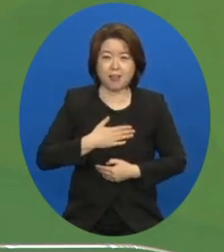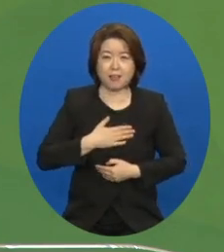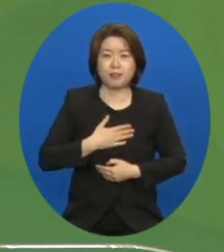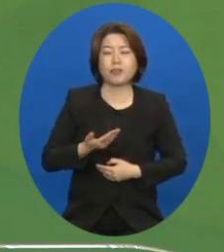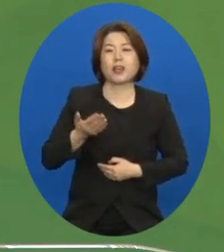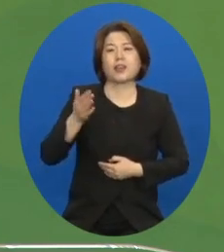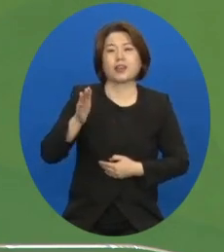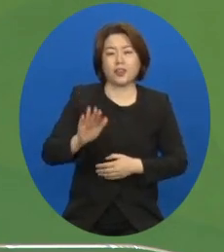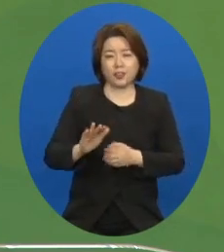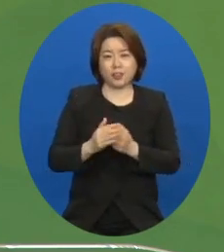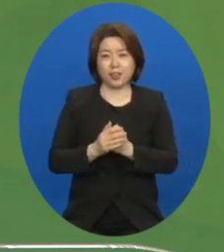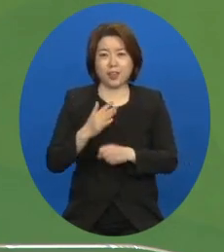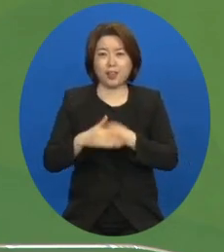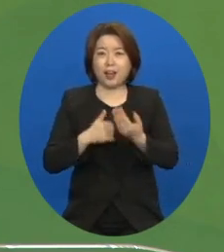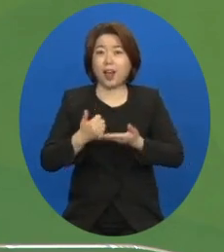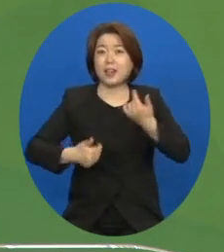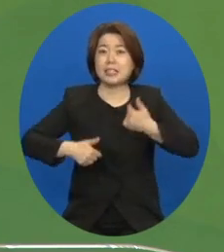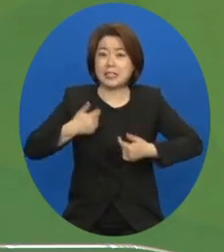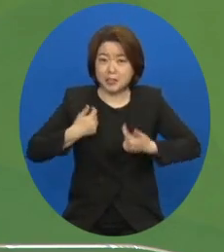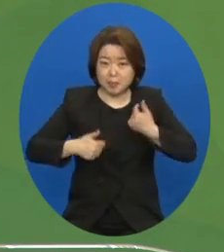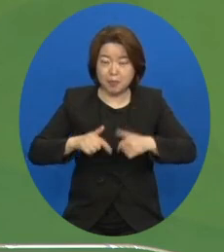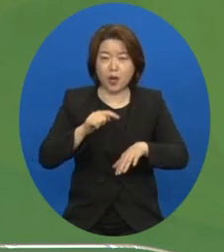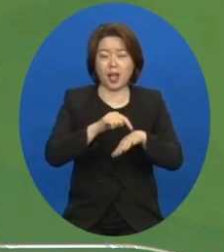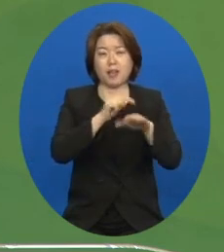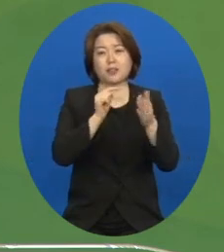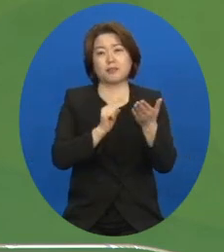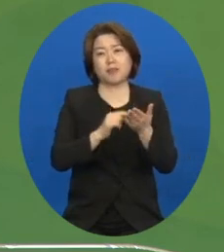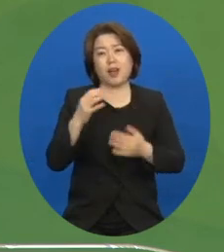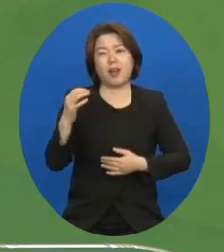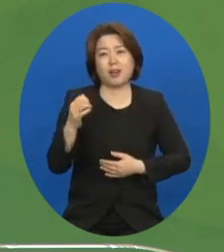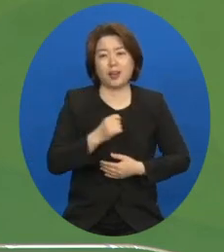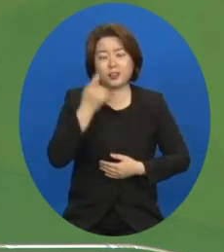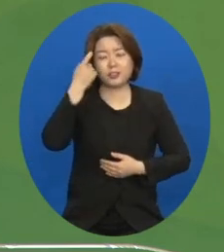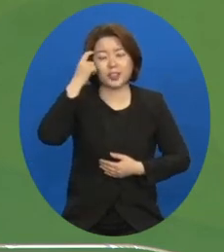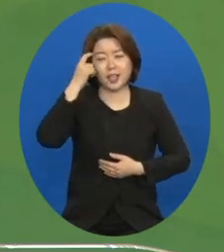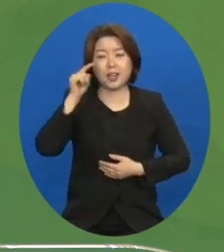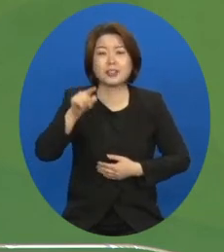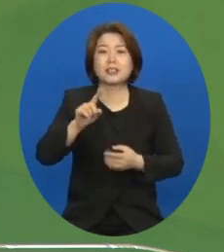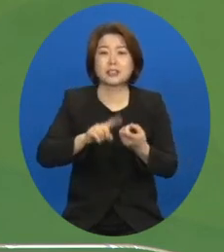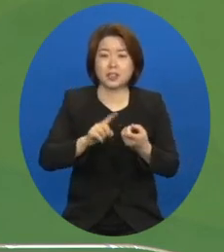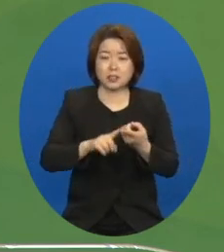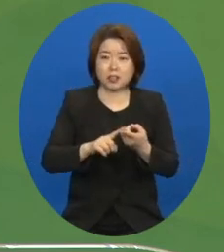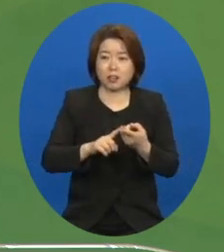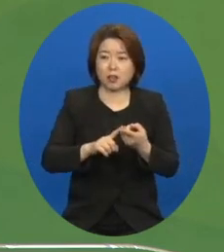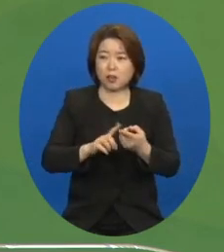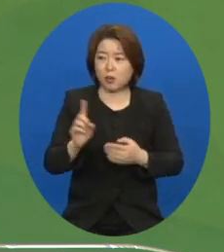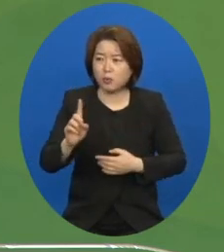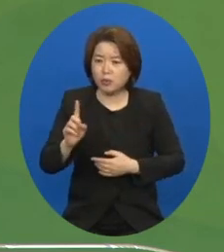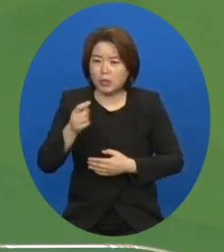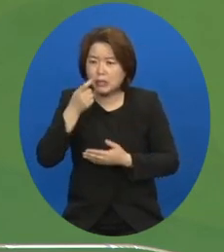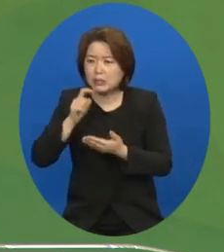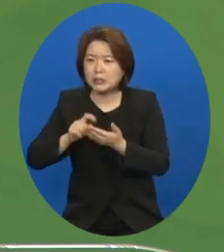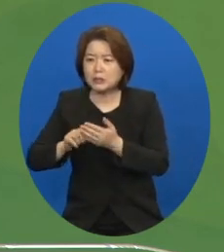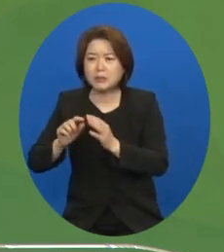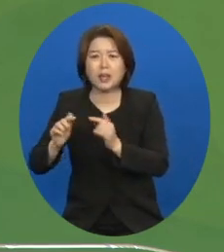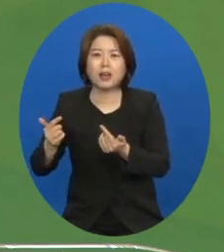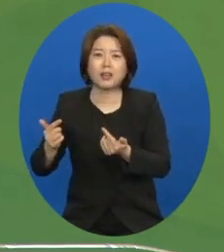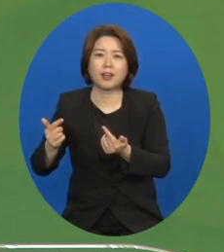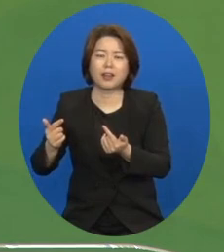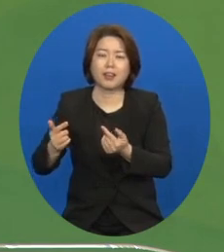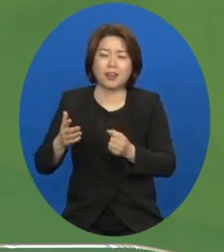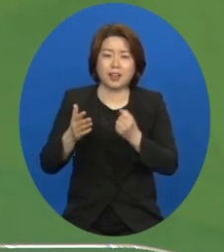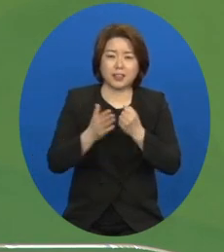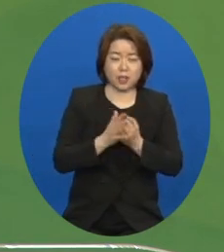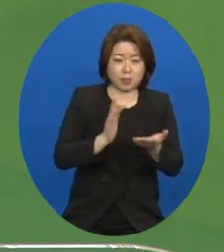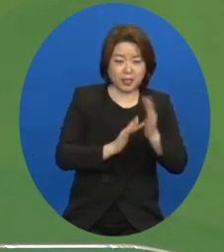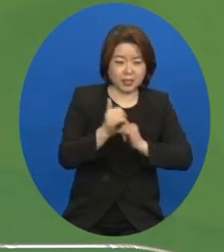그런데 하나님이 기뻐하는 마음을 가지고 생각을 하는 것 자체가 어떤 때는 참 쉽지 않아요. 그래서 우리가